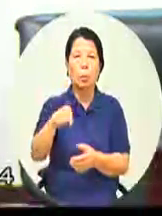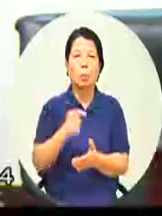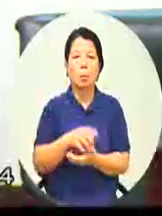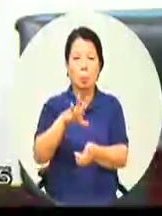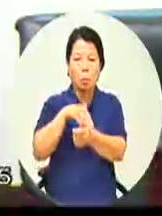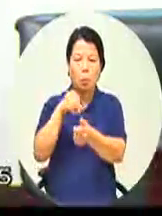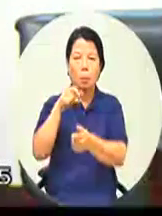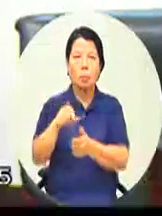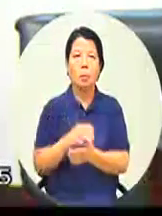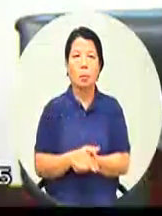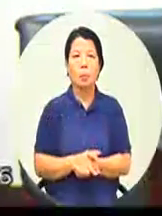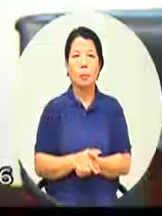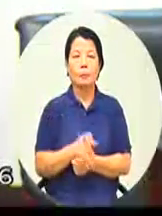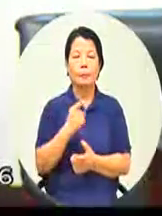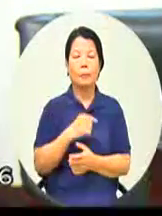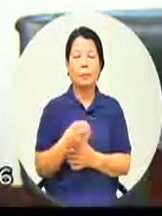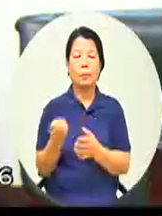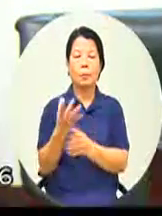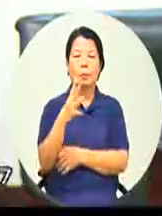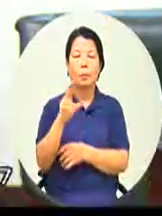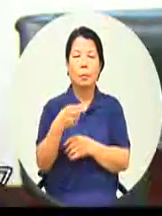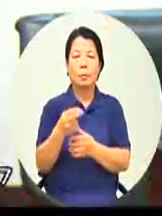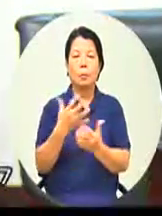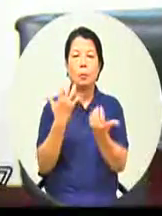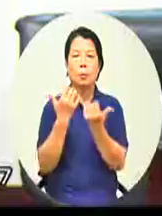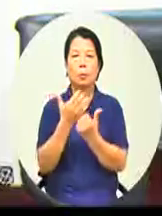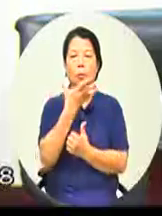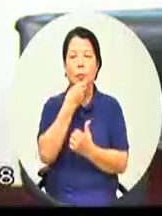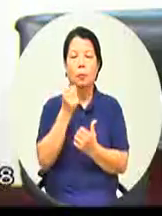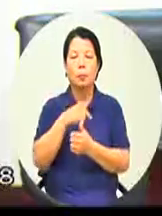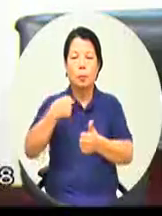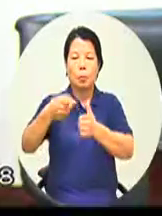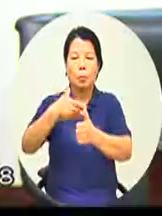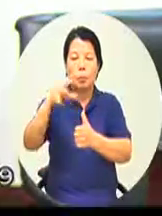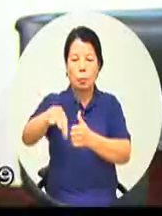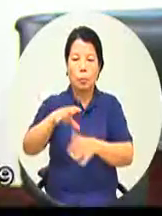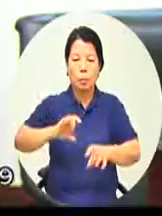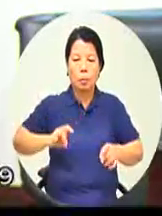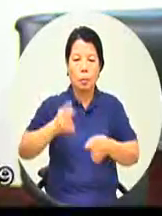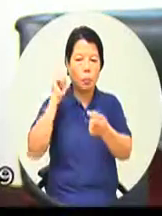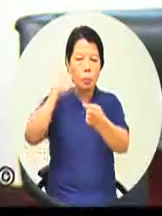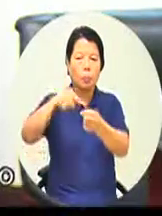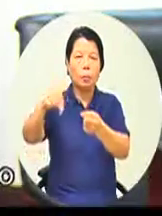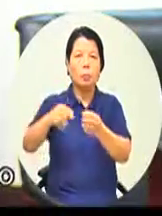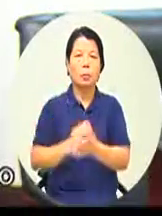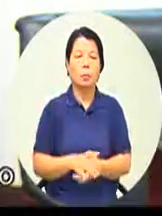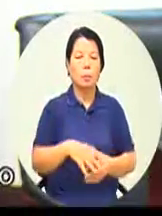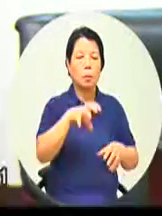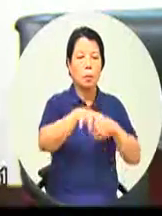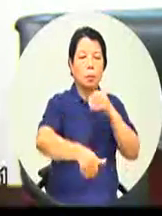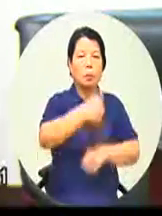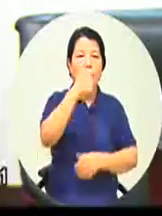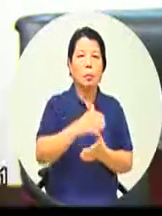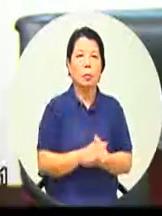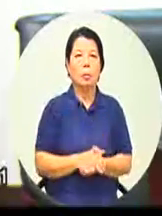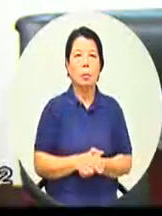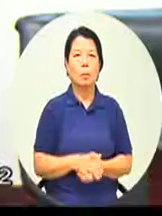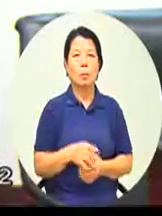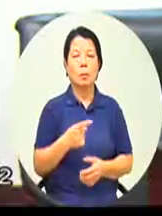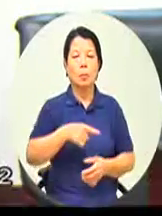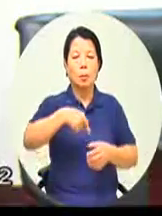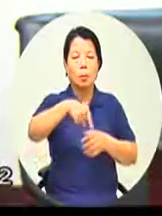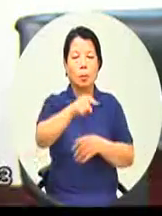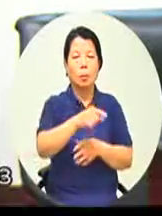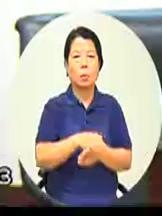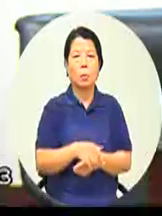学，这就是华德福教育的精神当然在这当然咱局长去你外口接